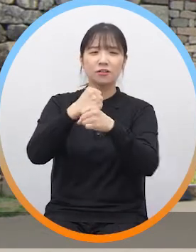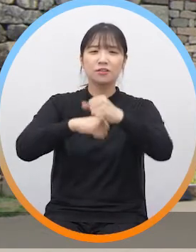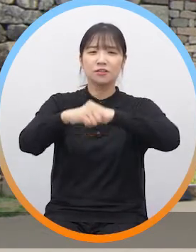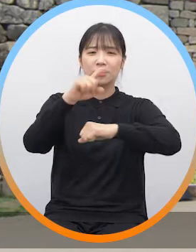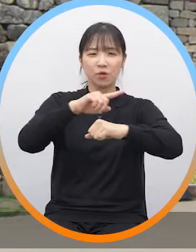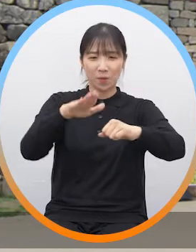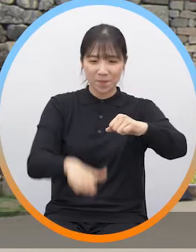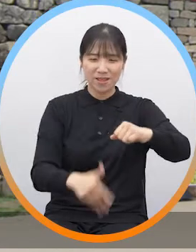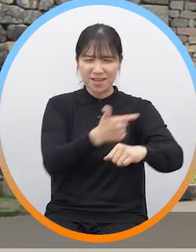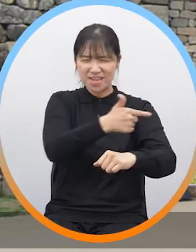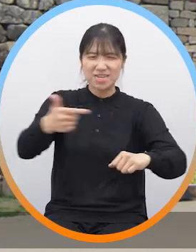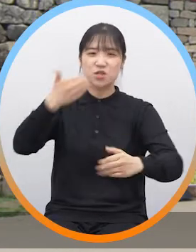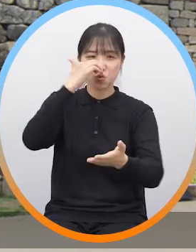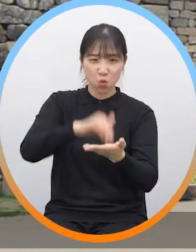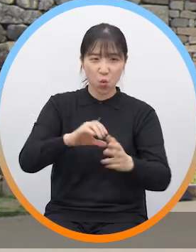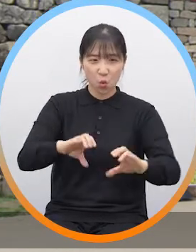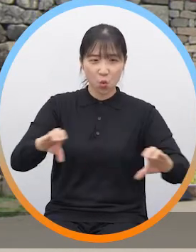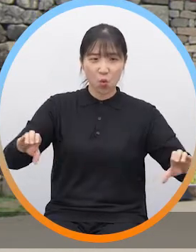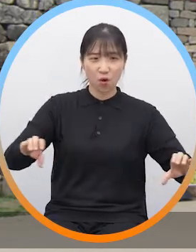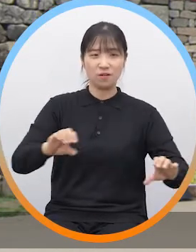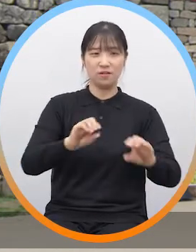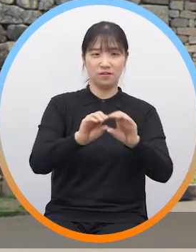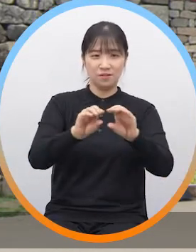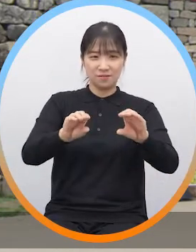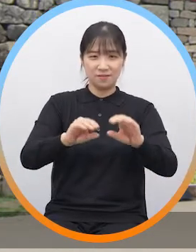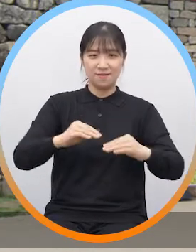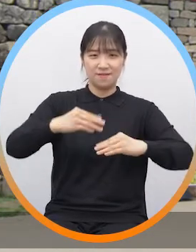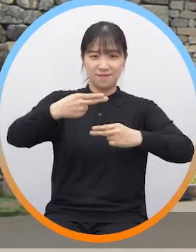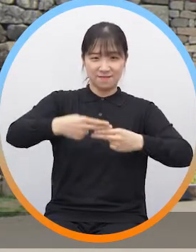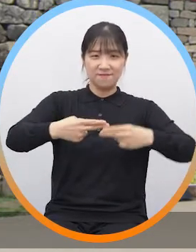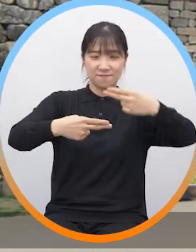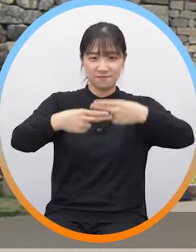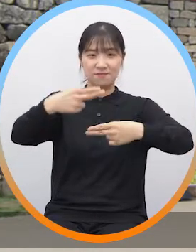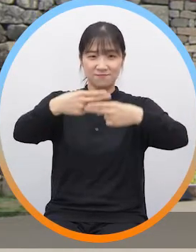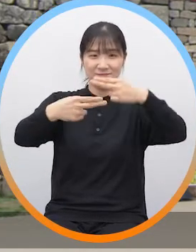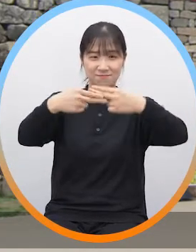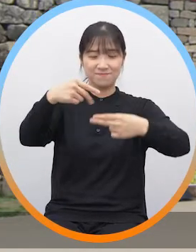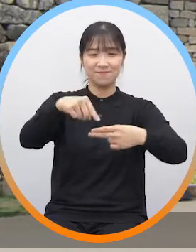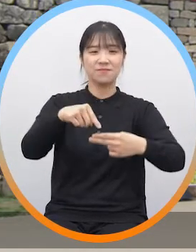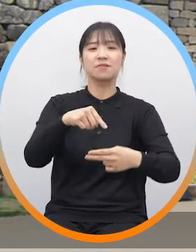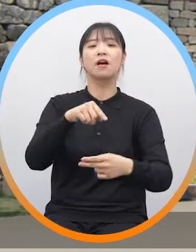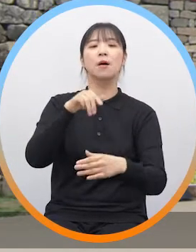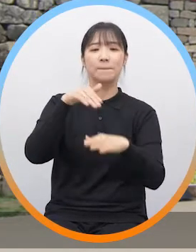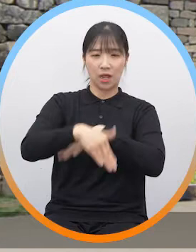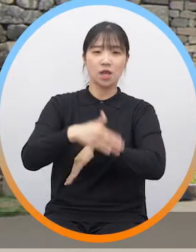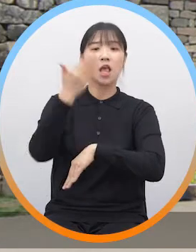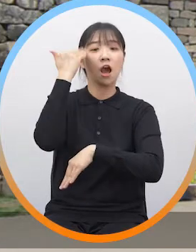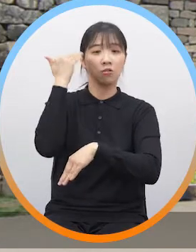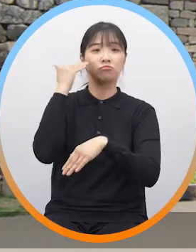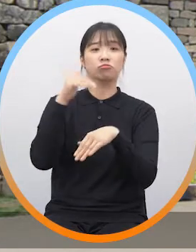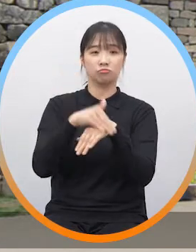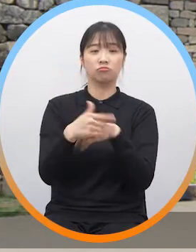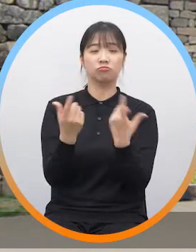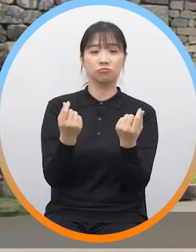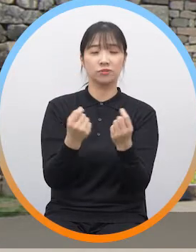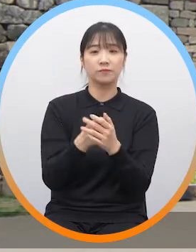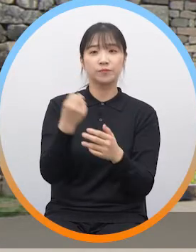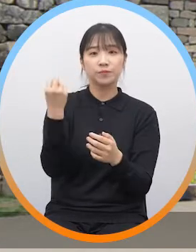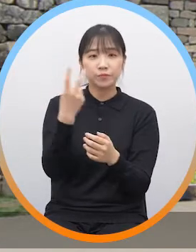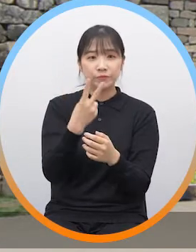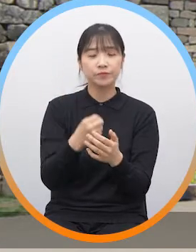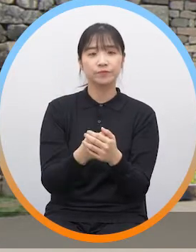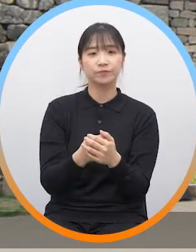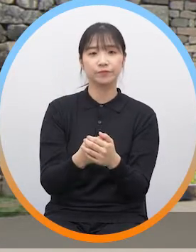쓰고 점점점 요거 직선입니다. 일직선으로 쌓는 게 우리나라 성곽 쌓기고요. 그 다음에